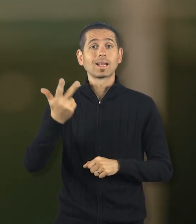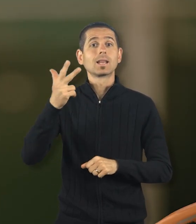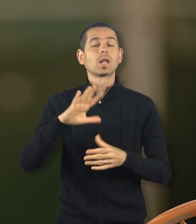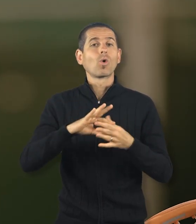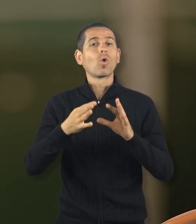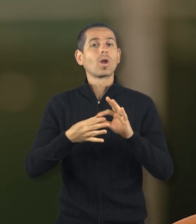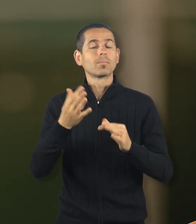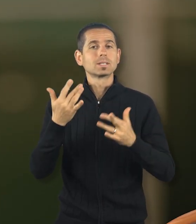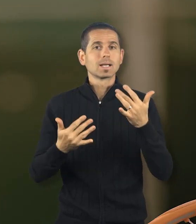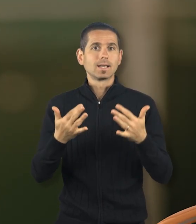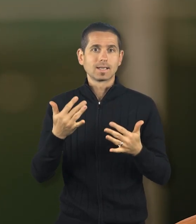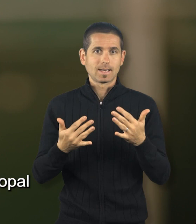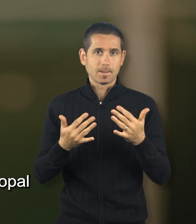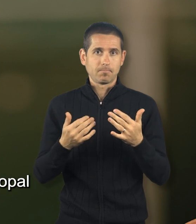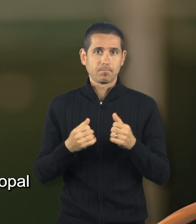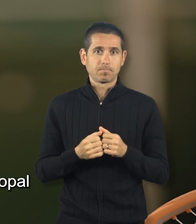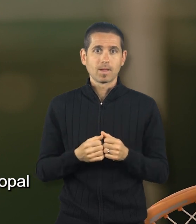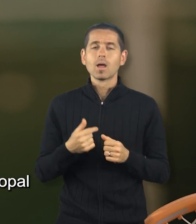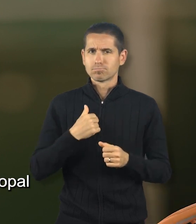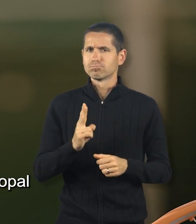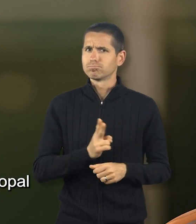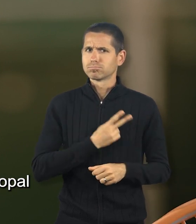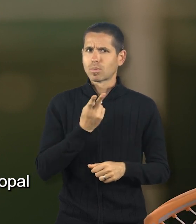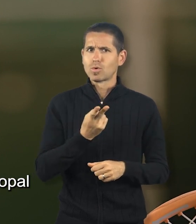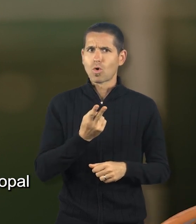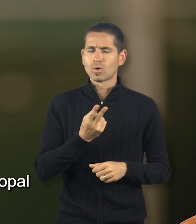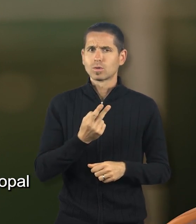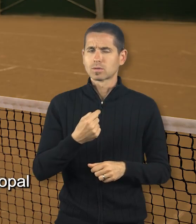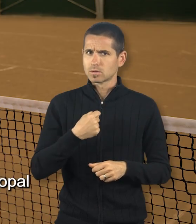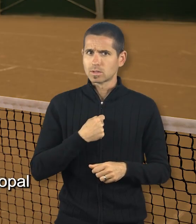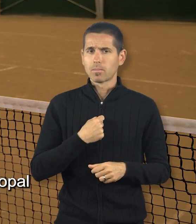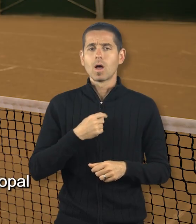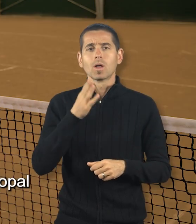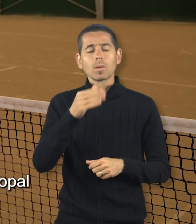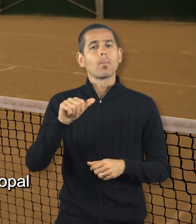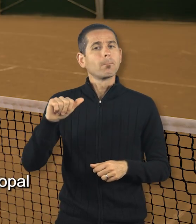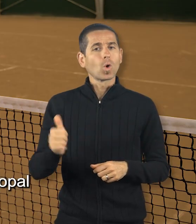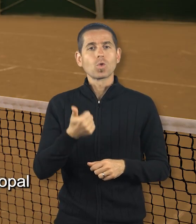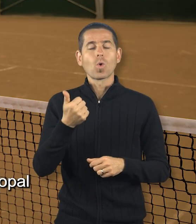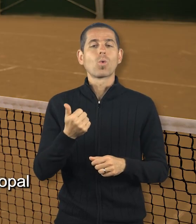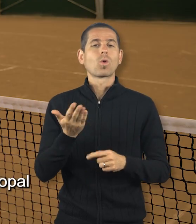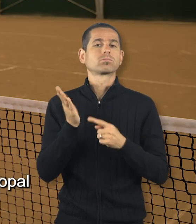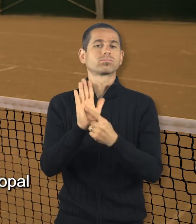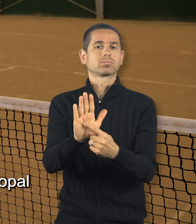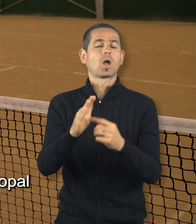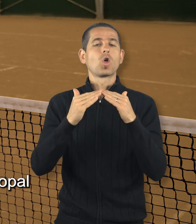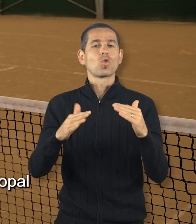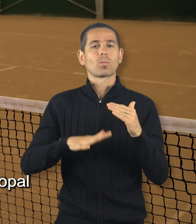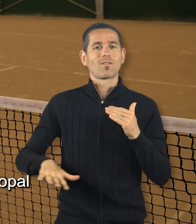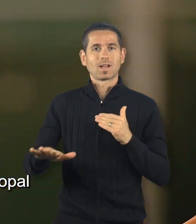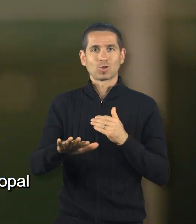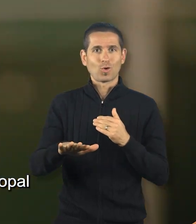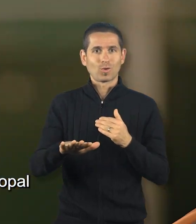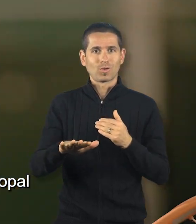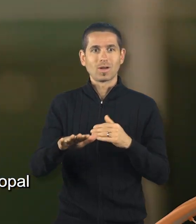tretje olimpijske igre. Ponosen sem, da bom ponovno zastopal